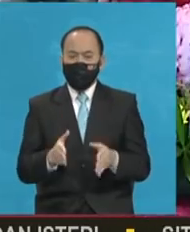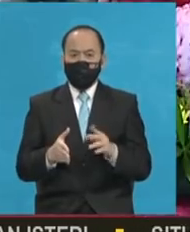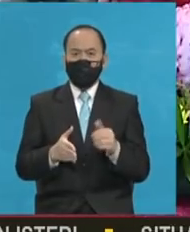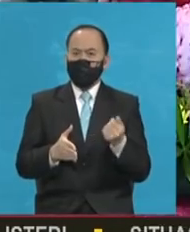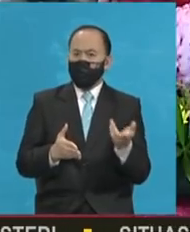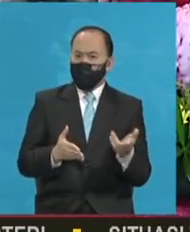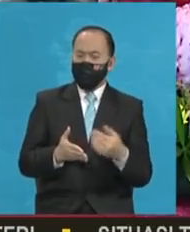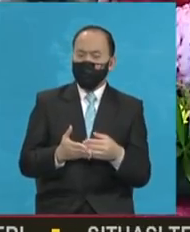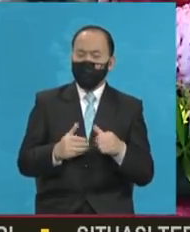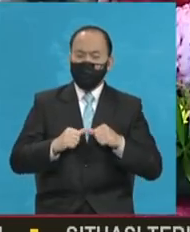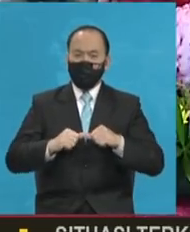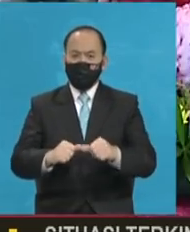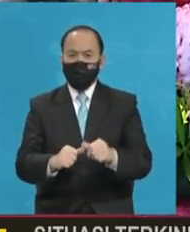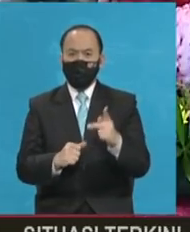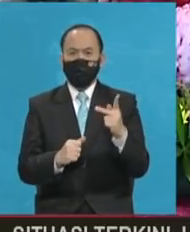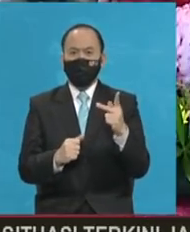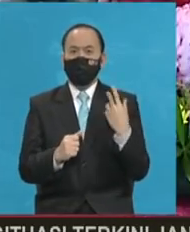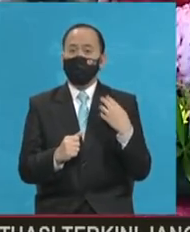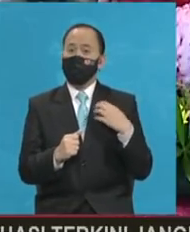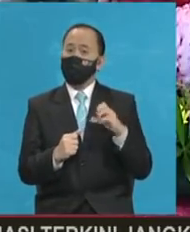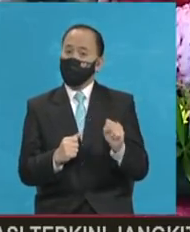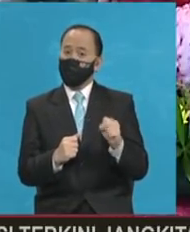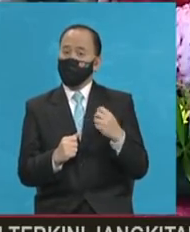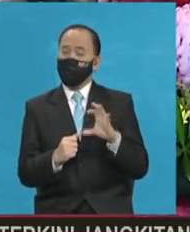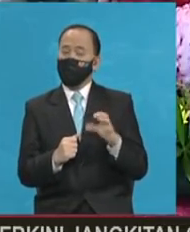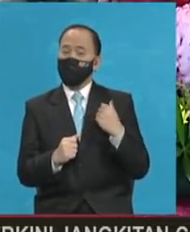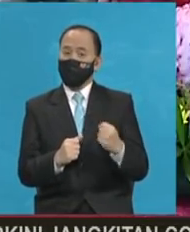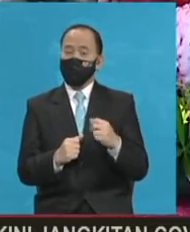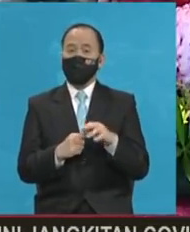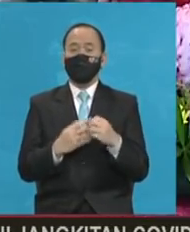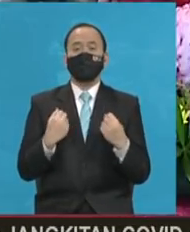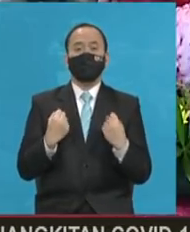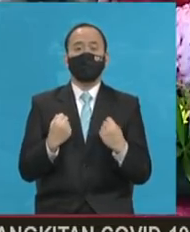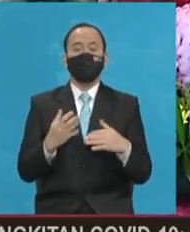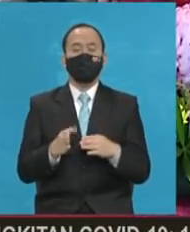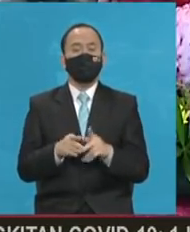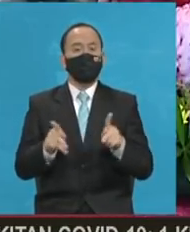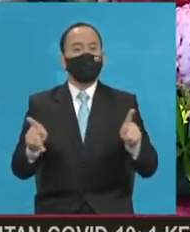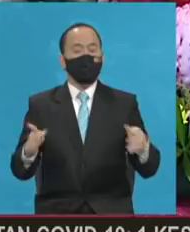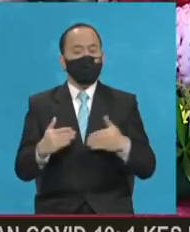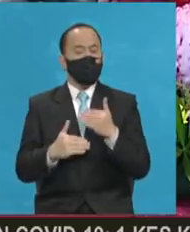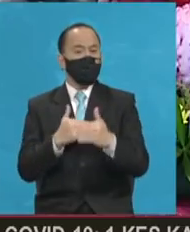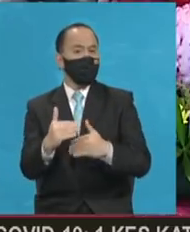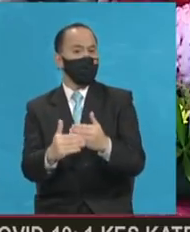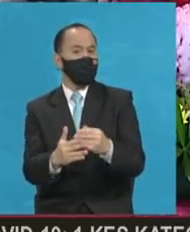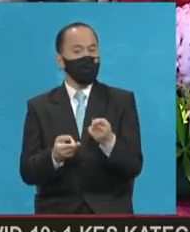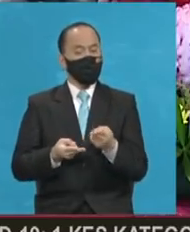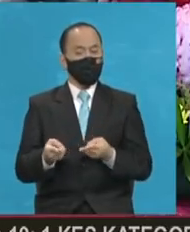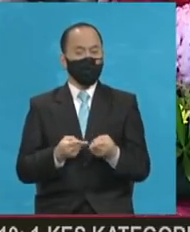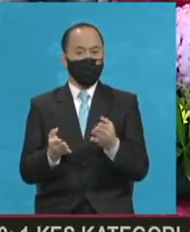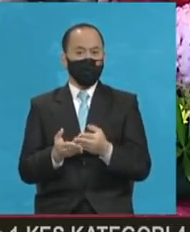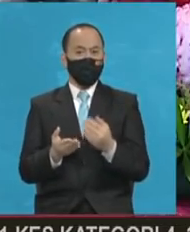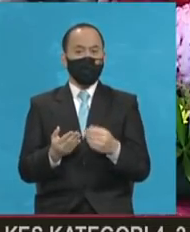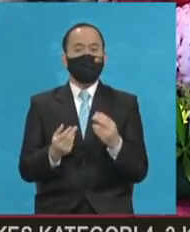agar secara berterusan commited progresif tambah semangat untuk mengembang memajukan perusahaan serta activity